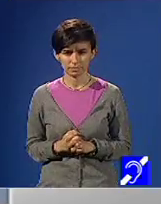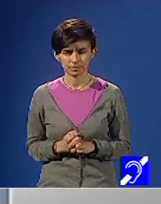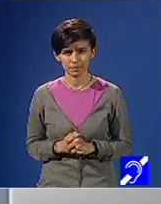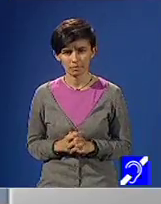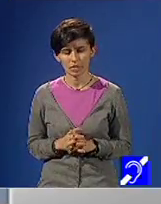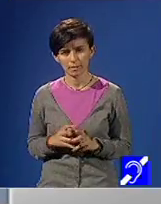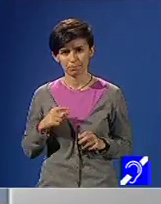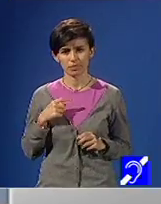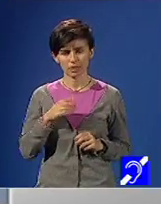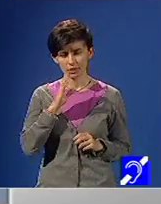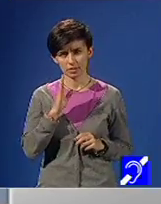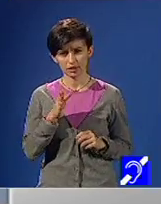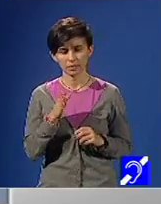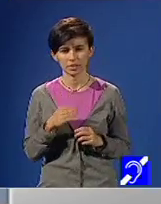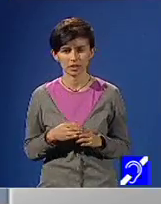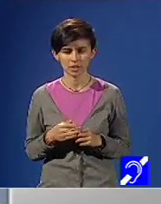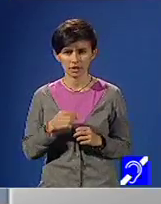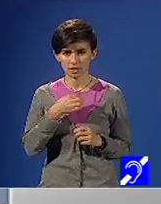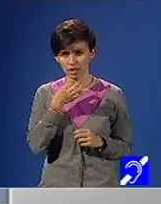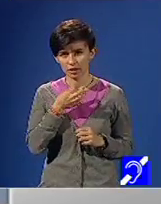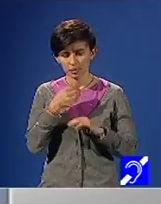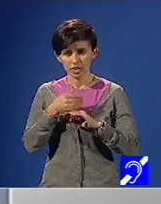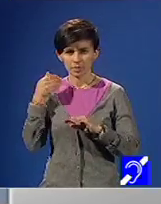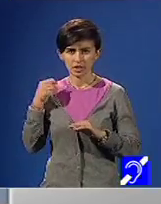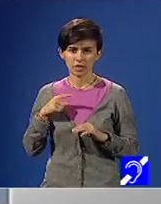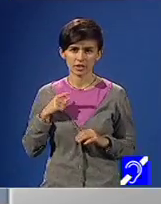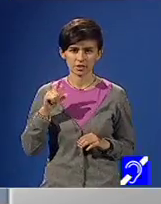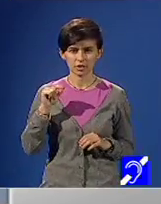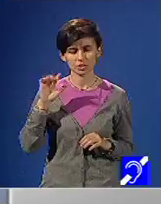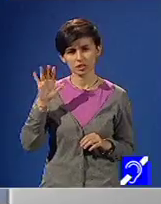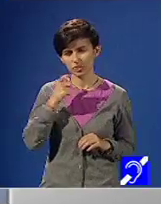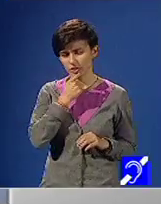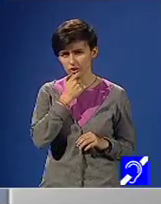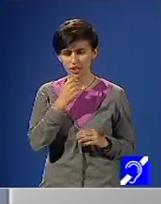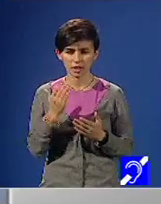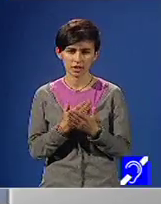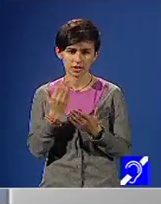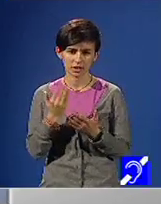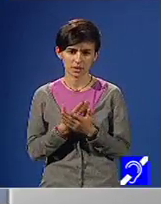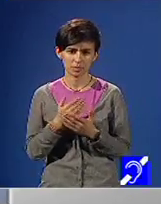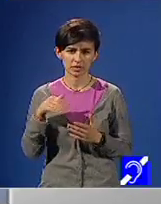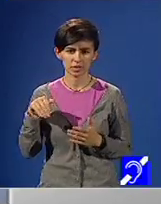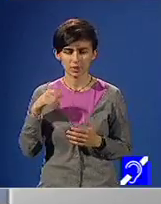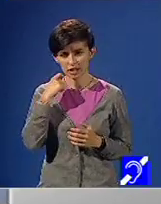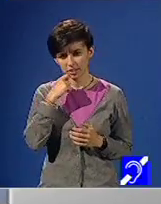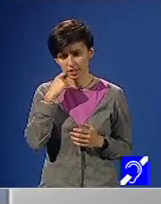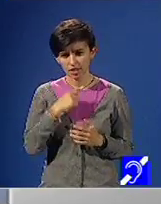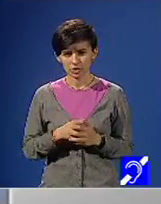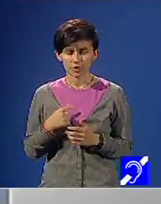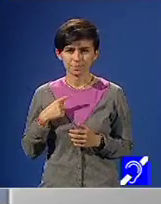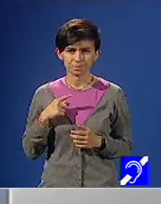Am revenit în platou, doamnelor, domnilor. Exact cum spuneam, sunt 25 de ani de poveste malteză la Cluj-Napoca. De fapt,